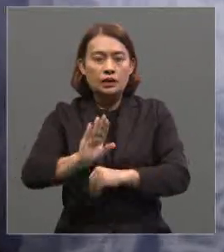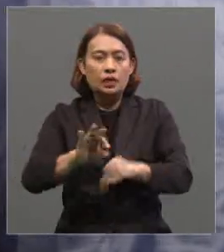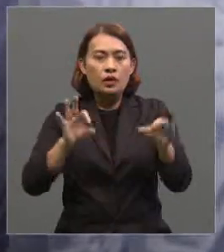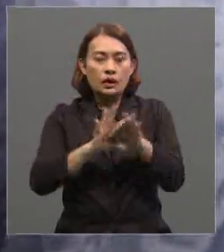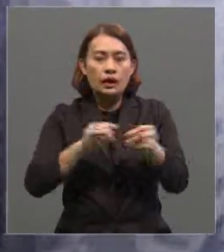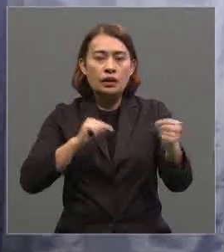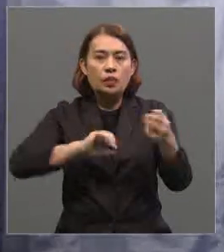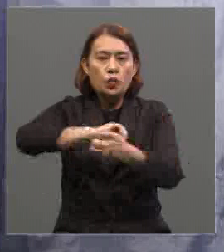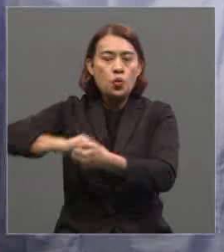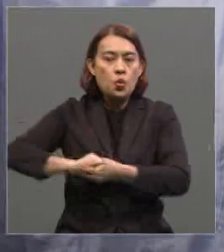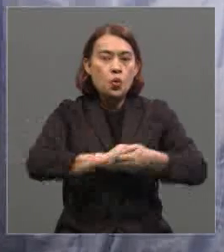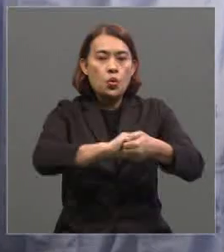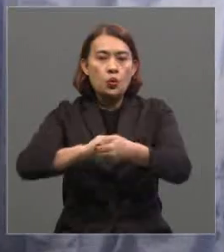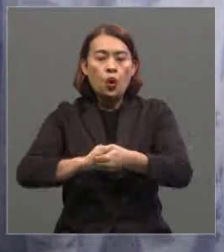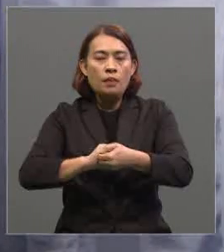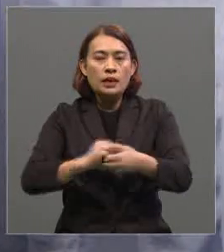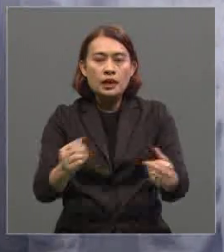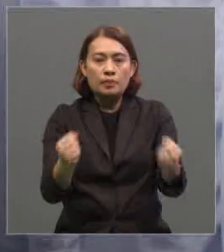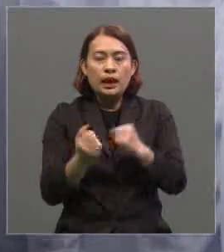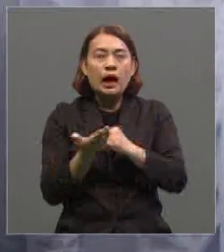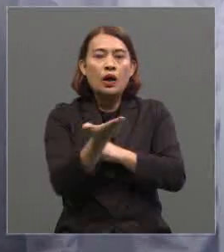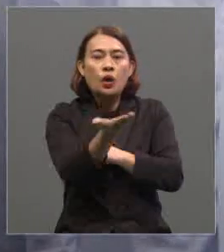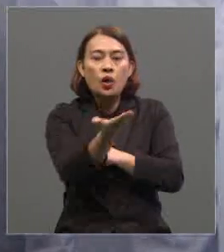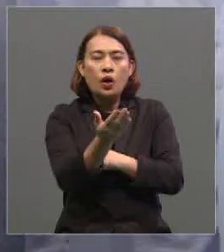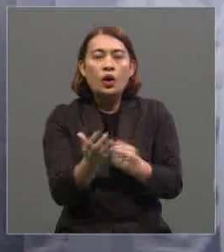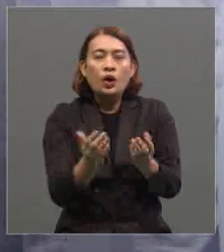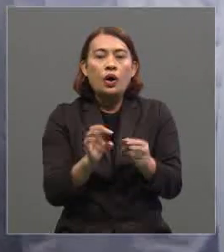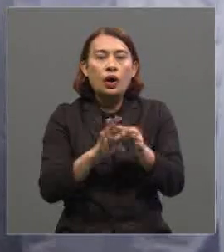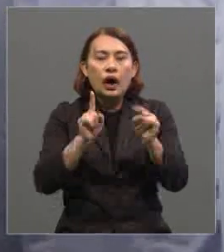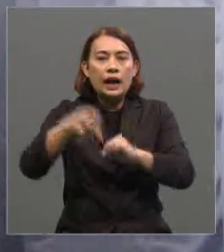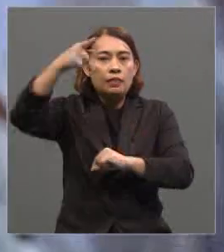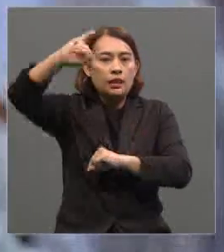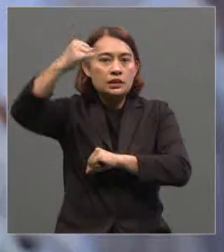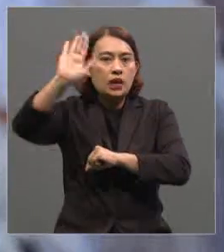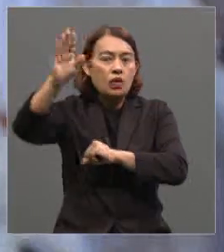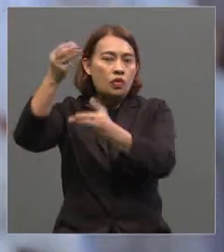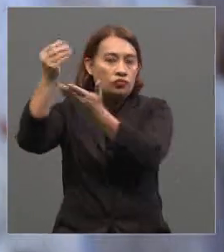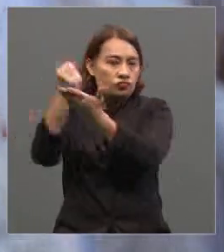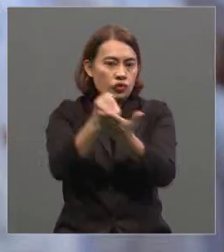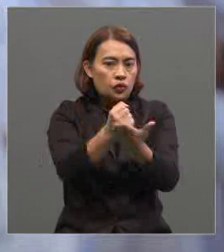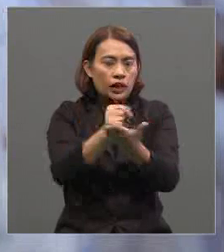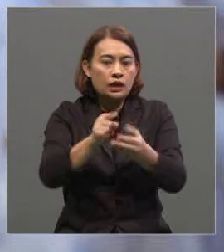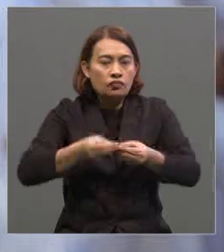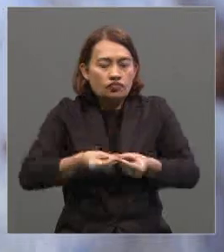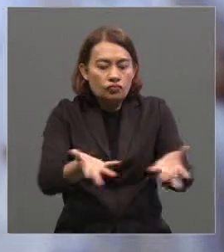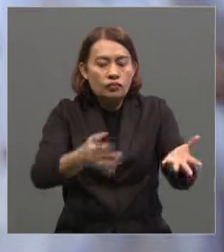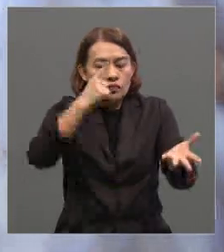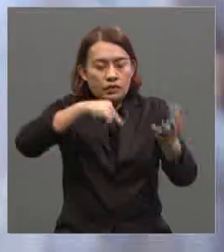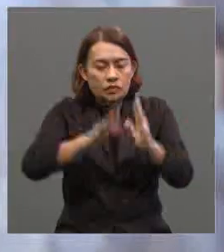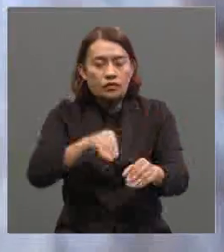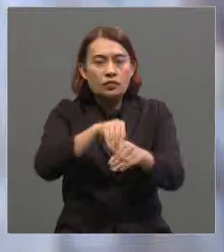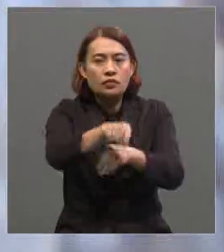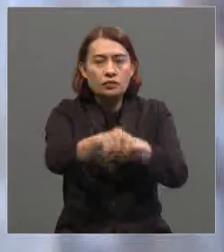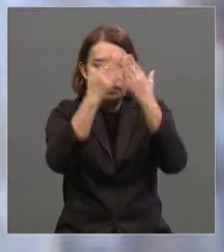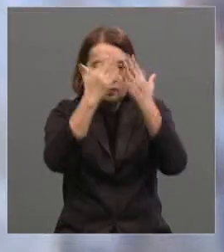จะแสดงพลังและร่วมกันละหมาดฮายัตขอพรต่อพระเลาะให้ทรงคุ้มครองและส่งกำลังใจให้กับชาวมุสลิมที่รัฐปาเลสไ